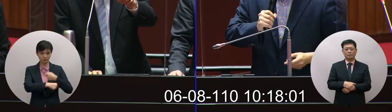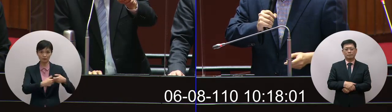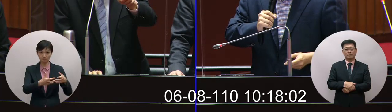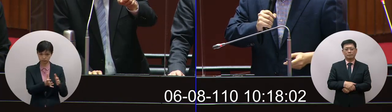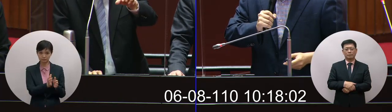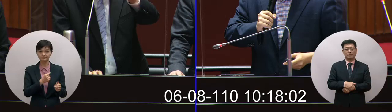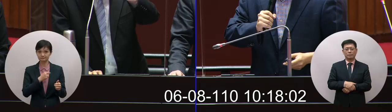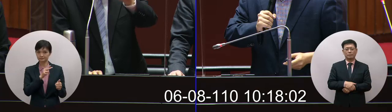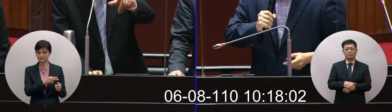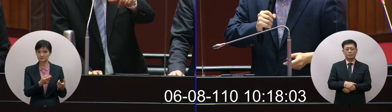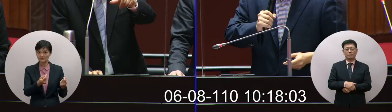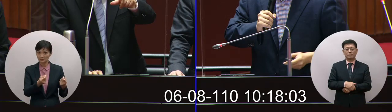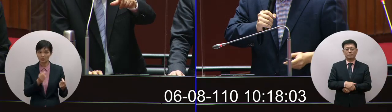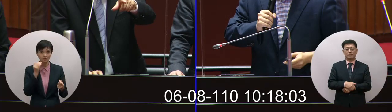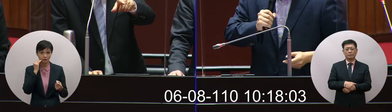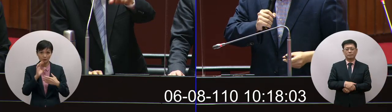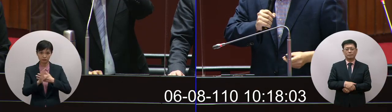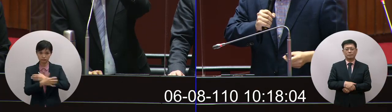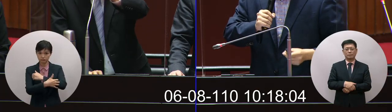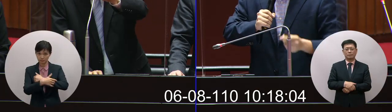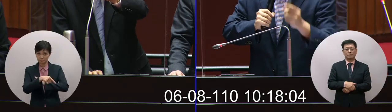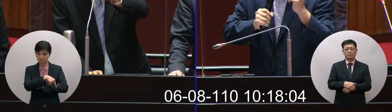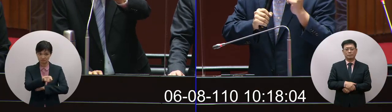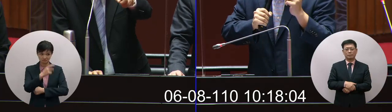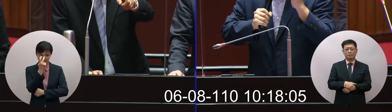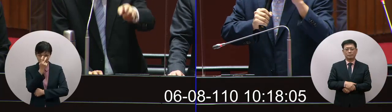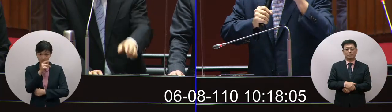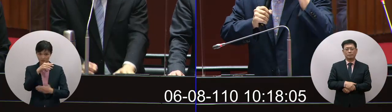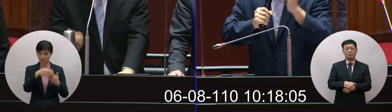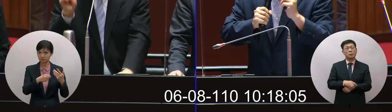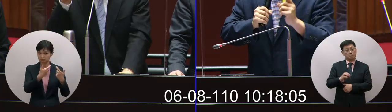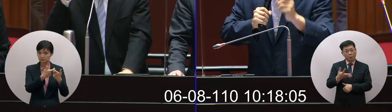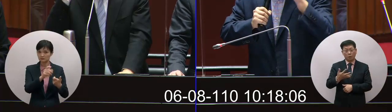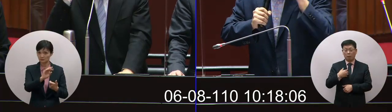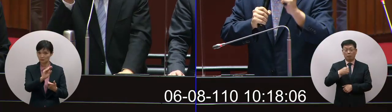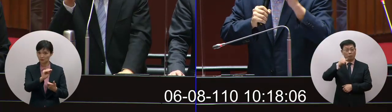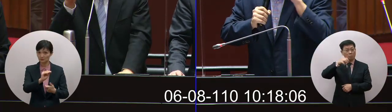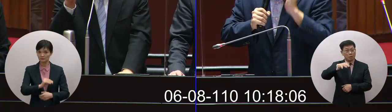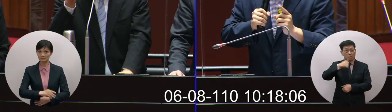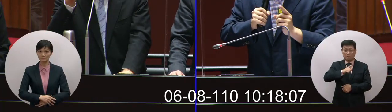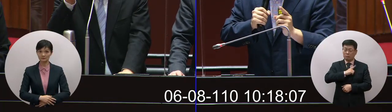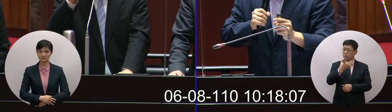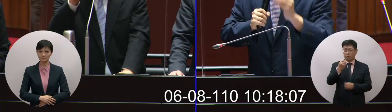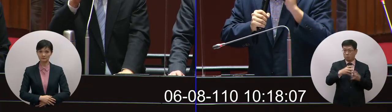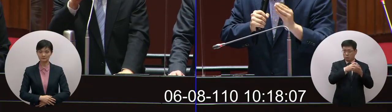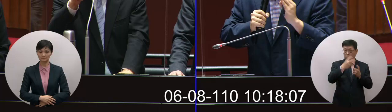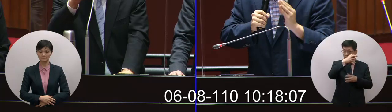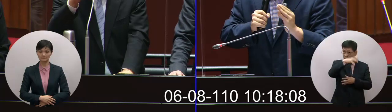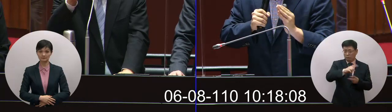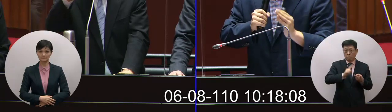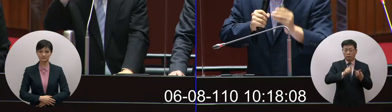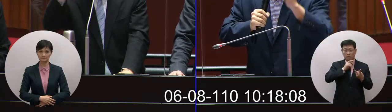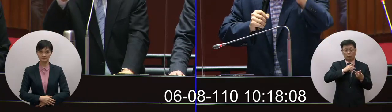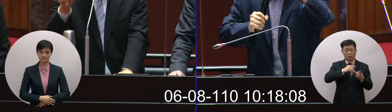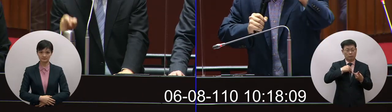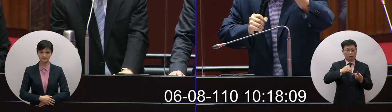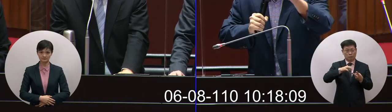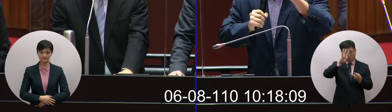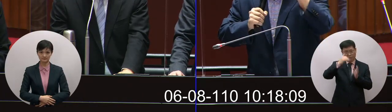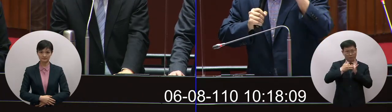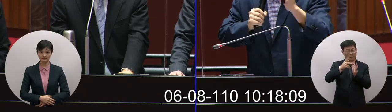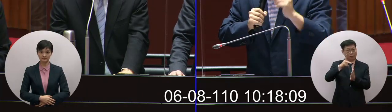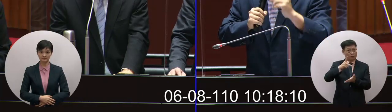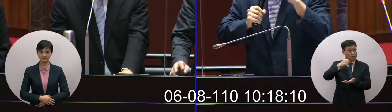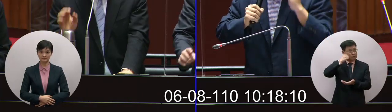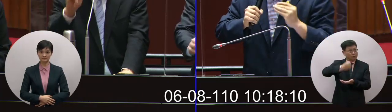就这移工有照规矩来无？ 好， 中介有照。 因为苗栗除了没有集中检疫所，也防疫旅馆，它的空